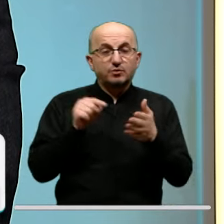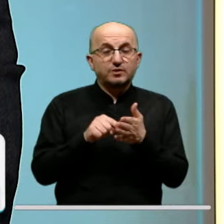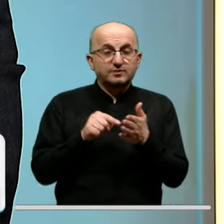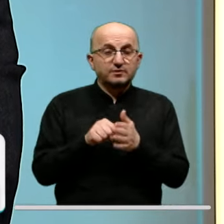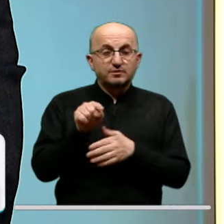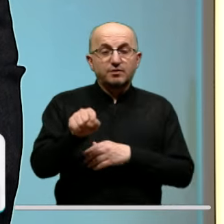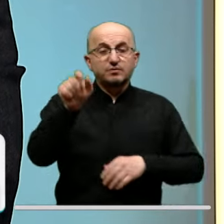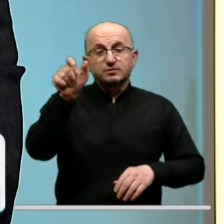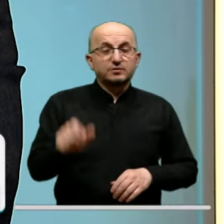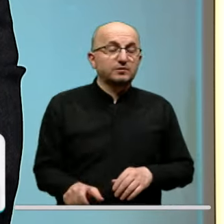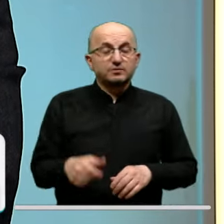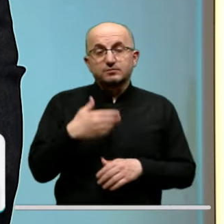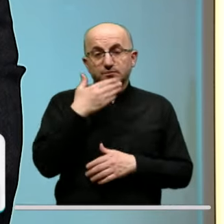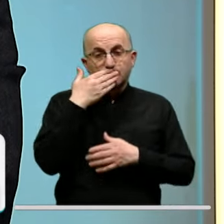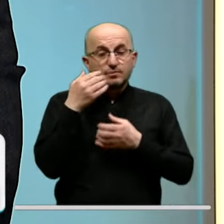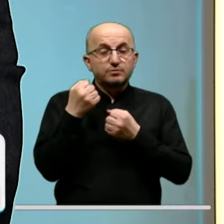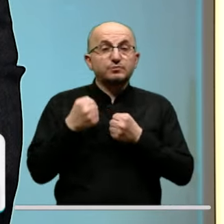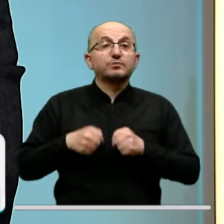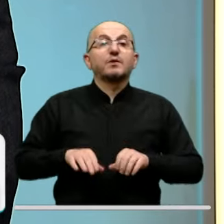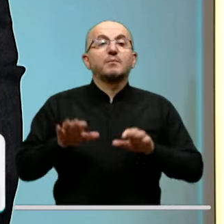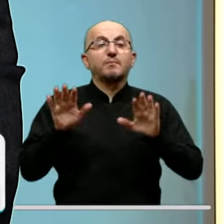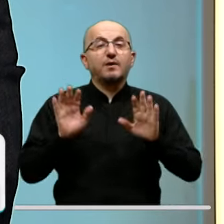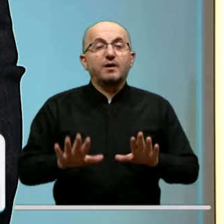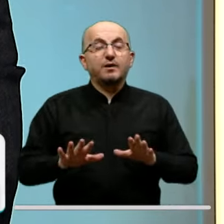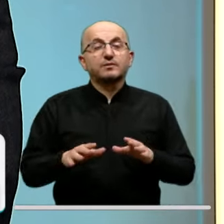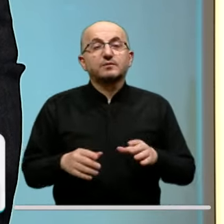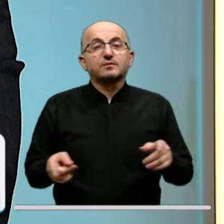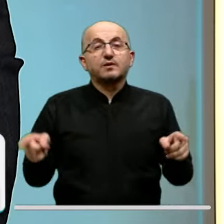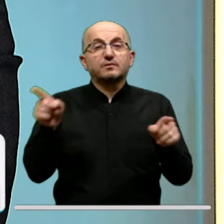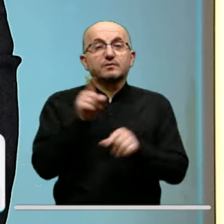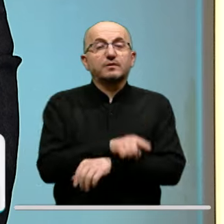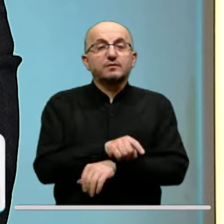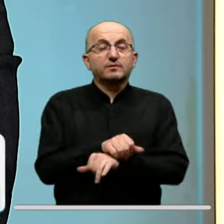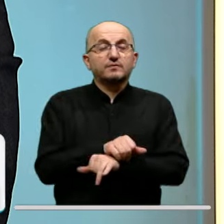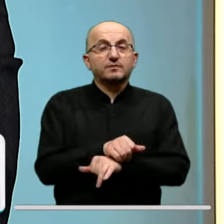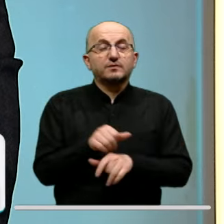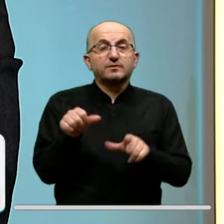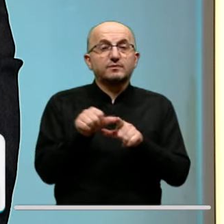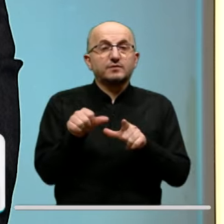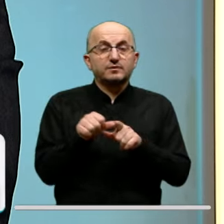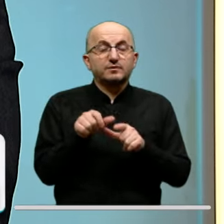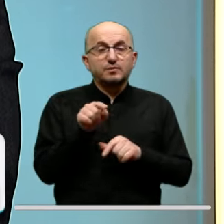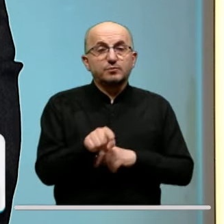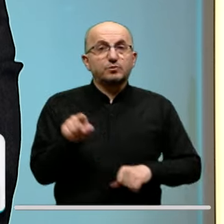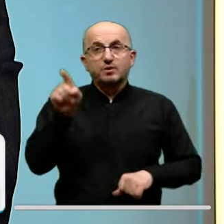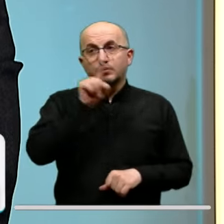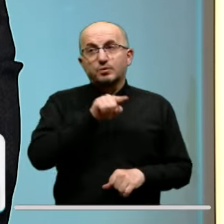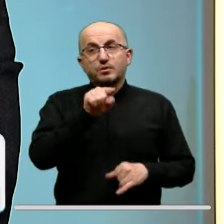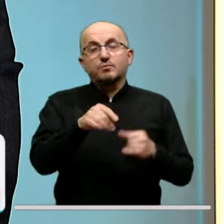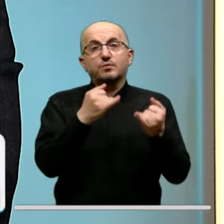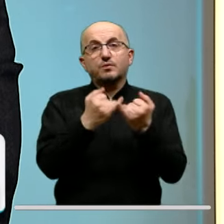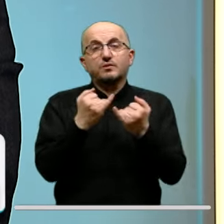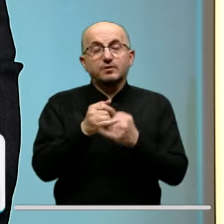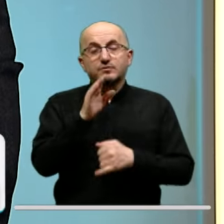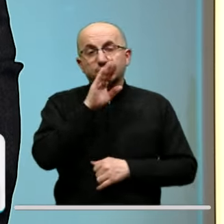kişinin Eee oruç tutamama halinin alternatifidir fidye Eee Bundan dolayı bu kardeş bu